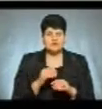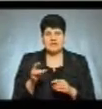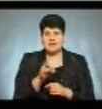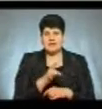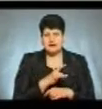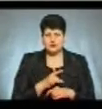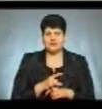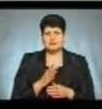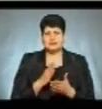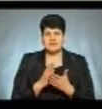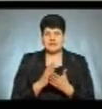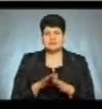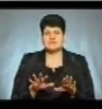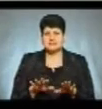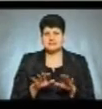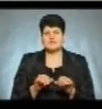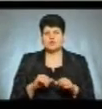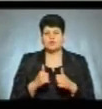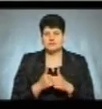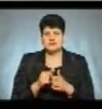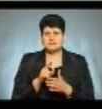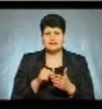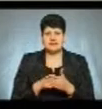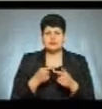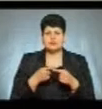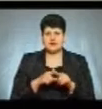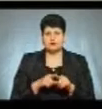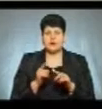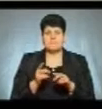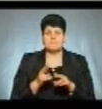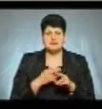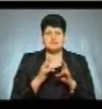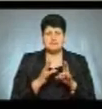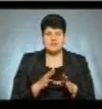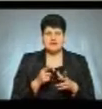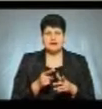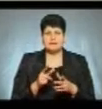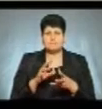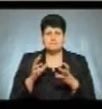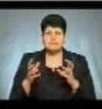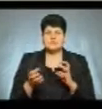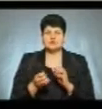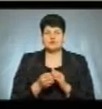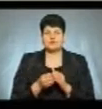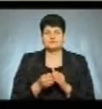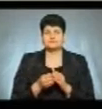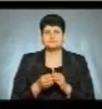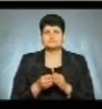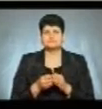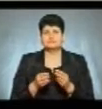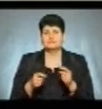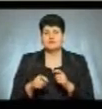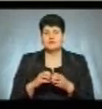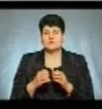наразі засідає місцеві комісії з питань техногенно-екологічної безпеки, на яких підсумовуються збитки, завдані негодою,